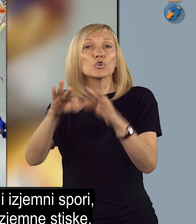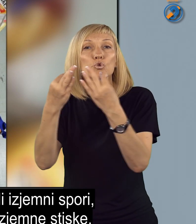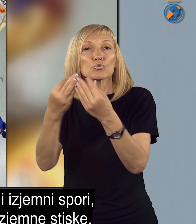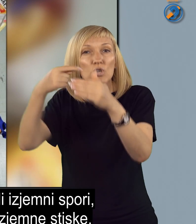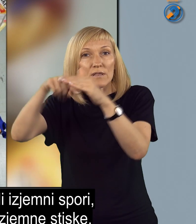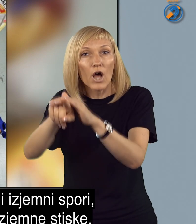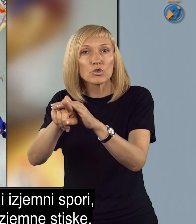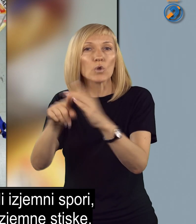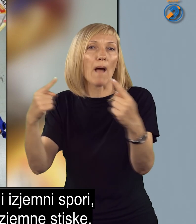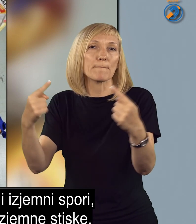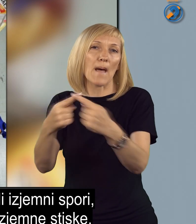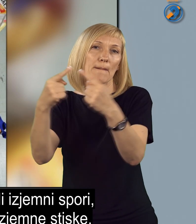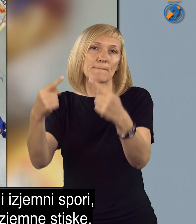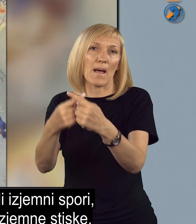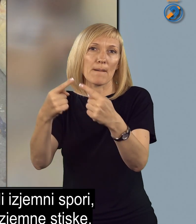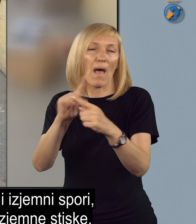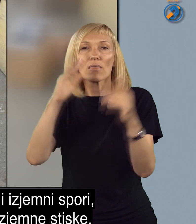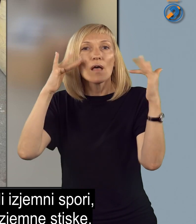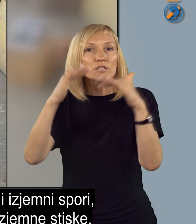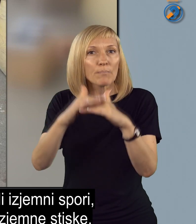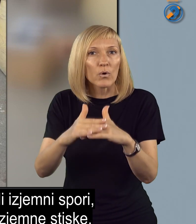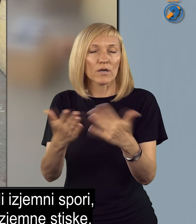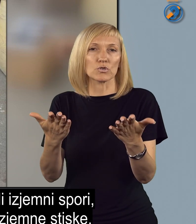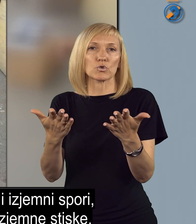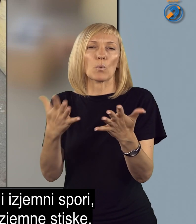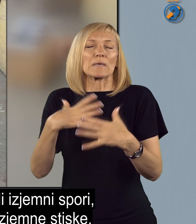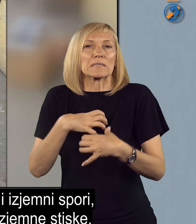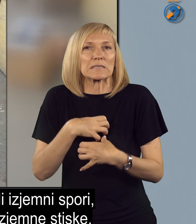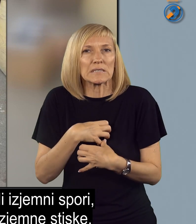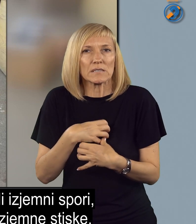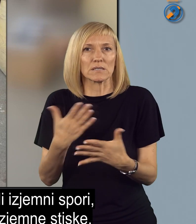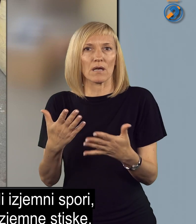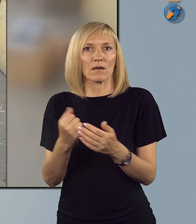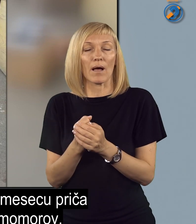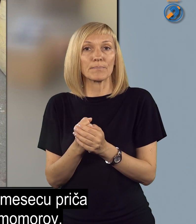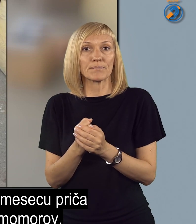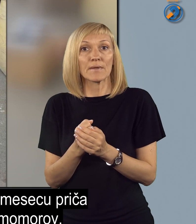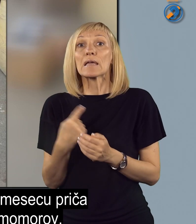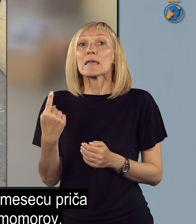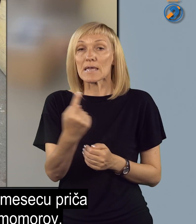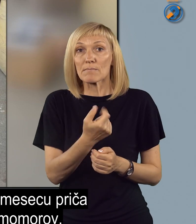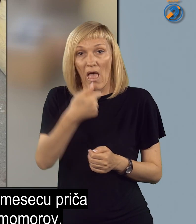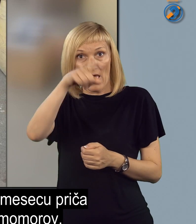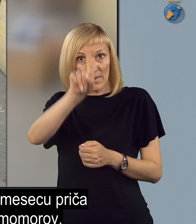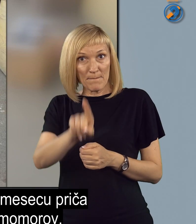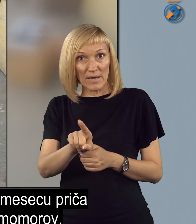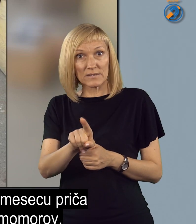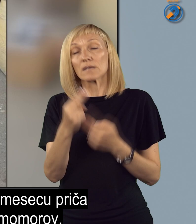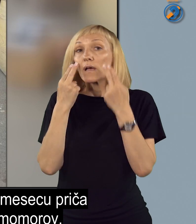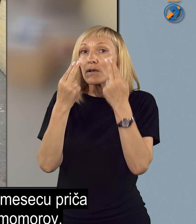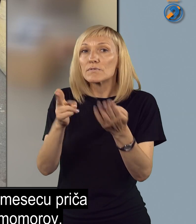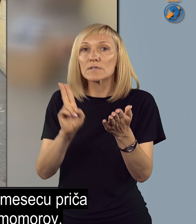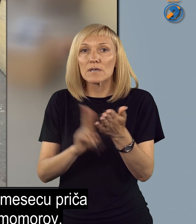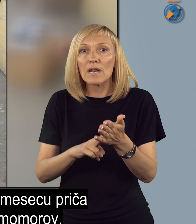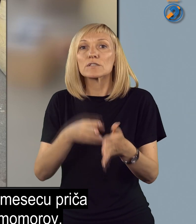se začeli izjemni spori, izjemni nesporazumi, izjemne stiske. In tako smo bili v tem mesecu